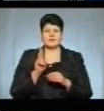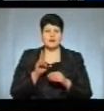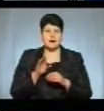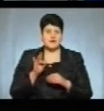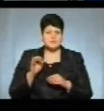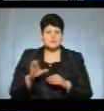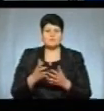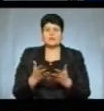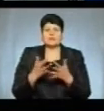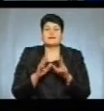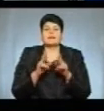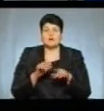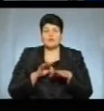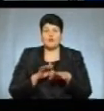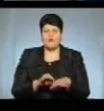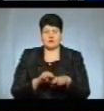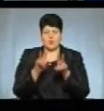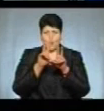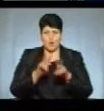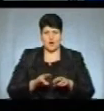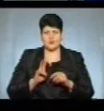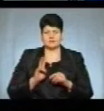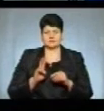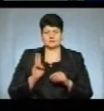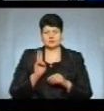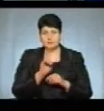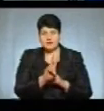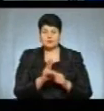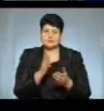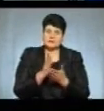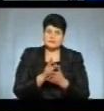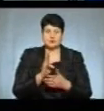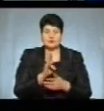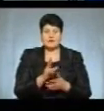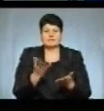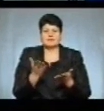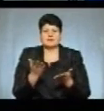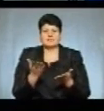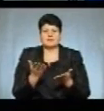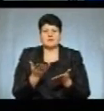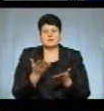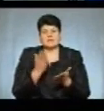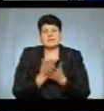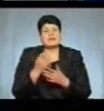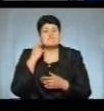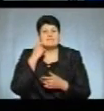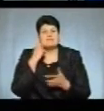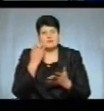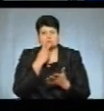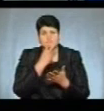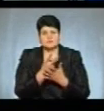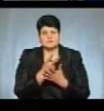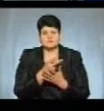з'ясувати, як проводять огляд транспорту, скільки є тролейбусів на підприємстві та якого вони віку. Пропоную переглянути архівний